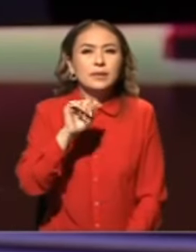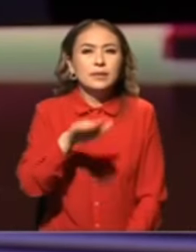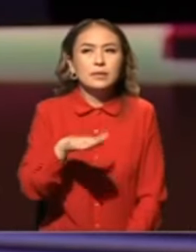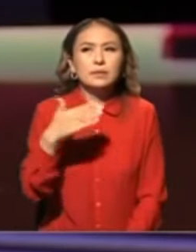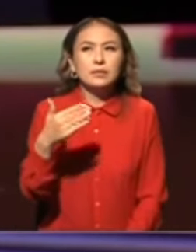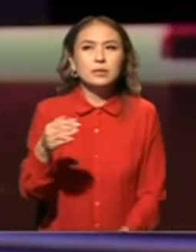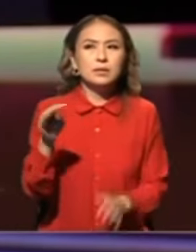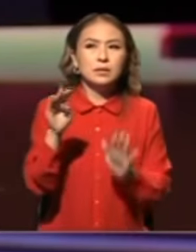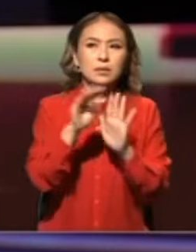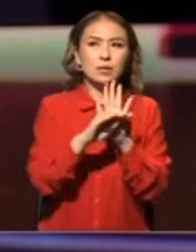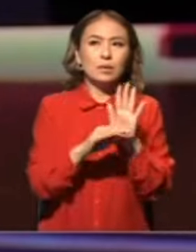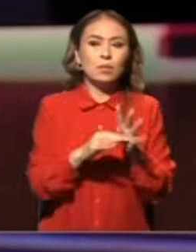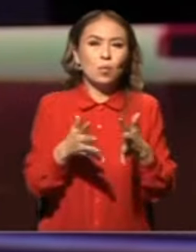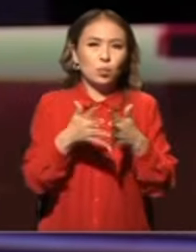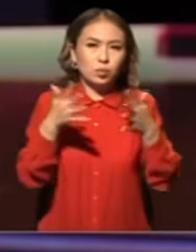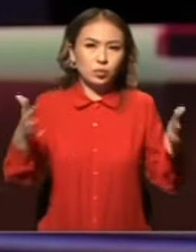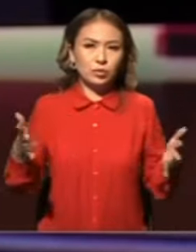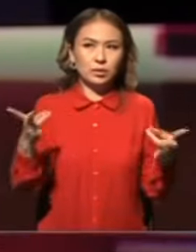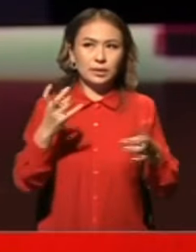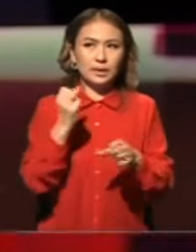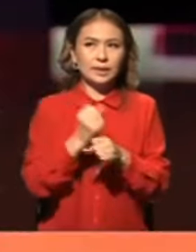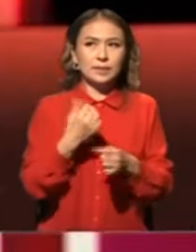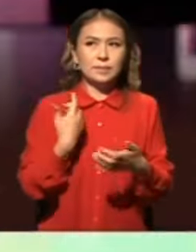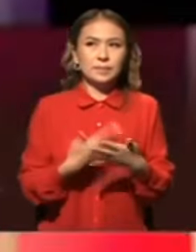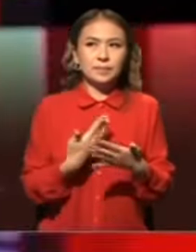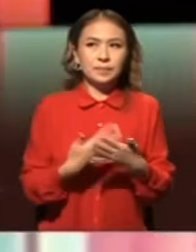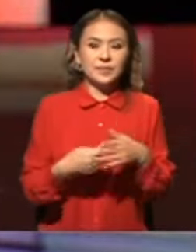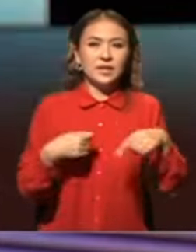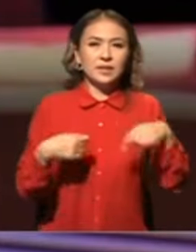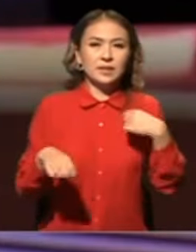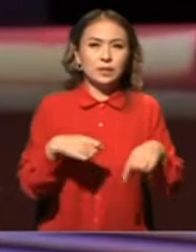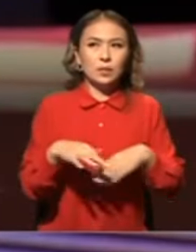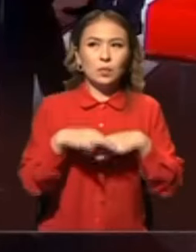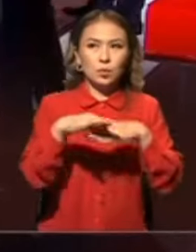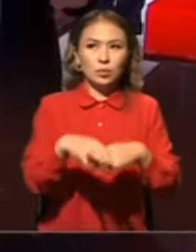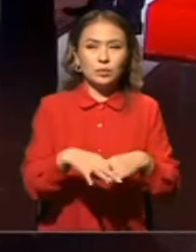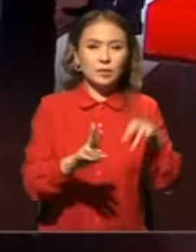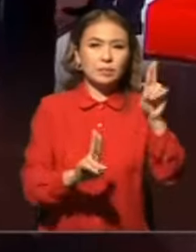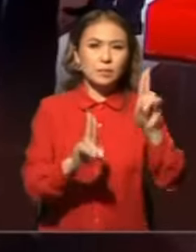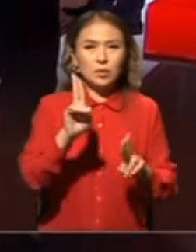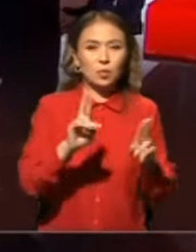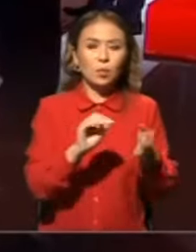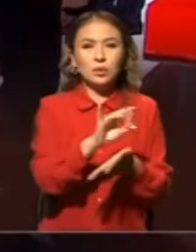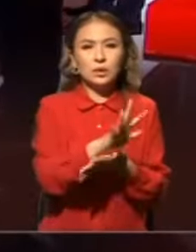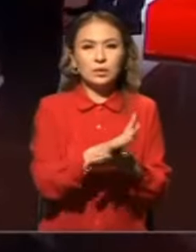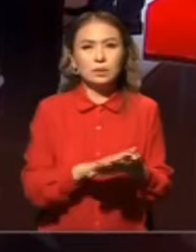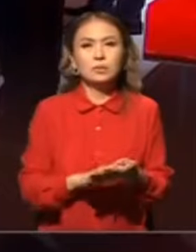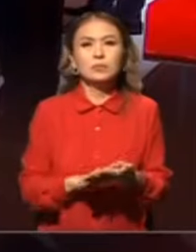шеңберінде оны масштабтауға көшуіміз керек. Яғни бұл қолданыстағы механизм